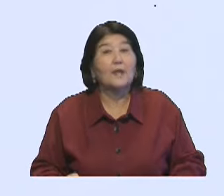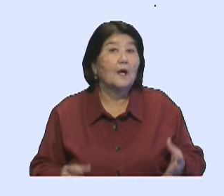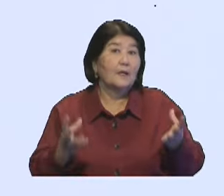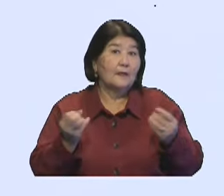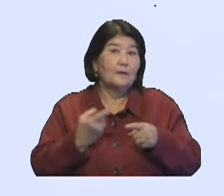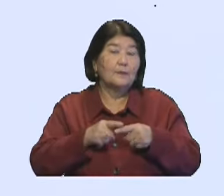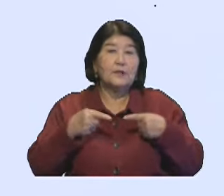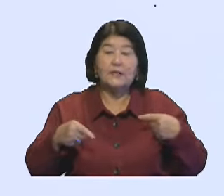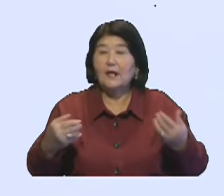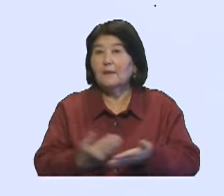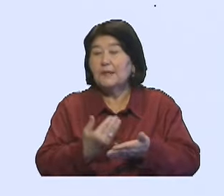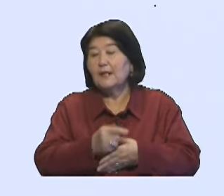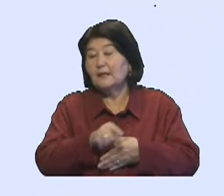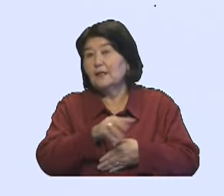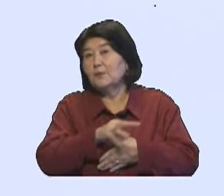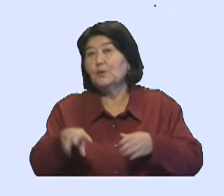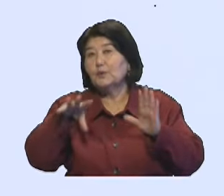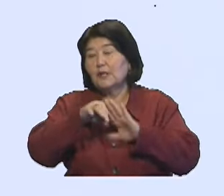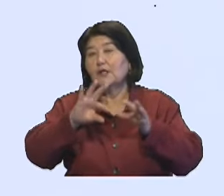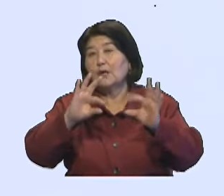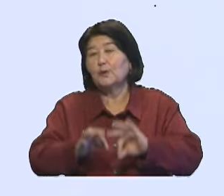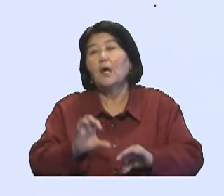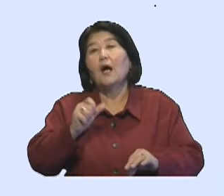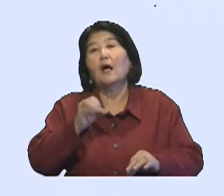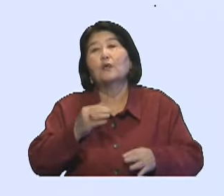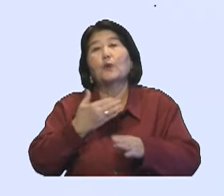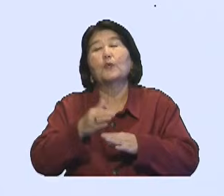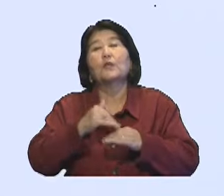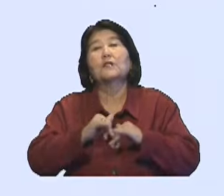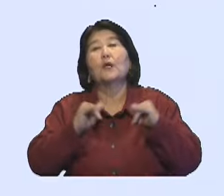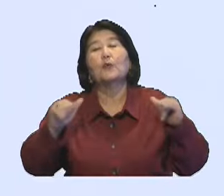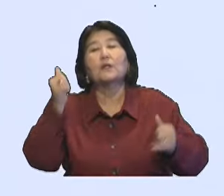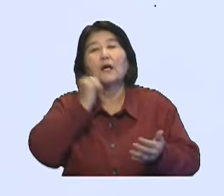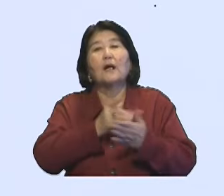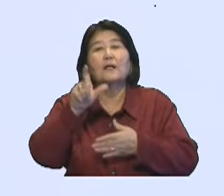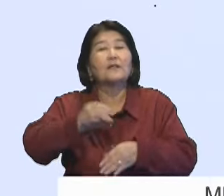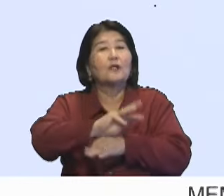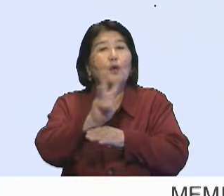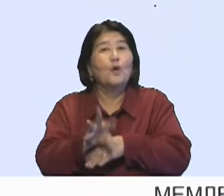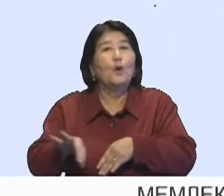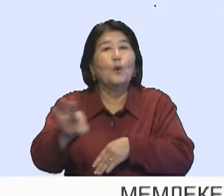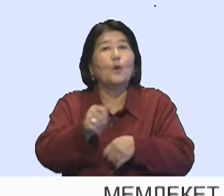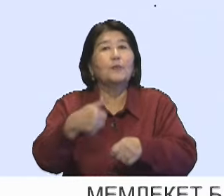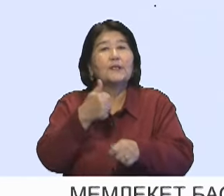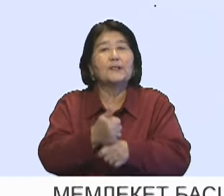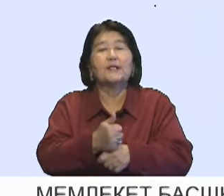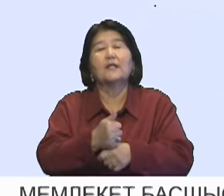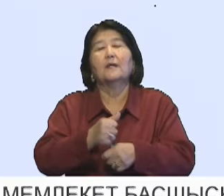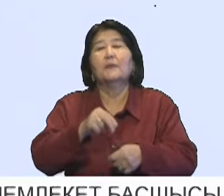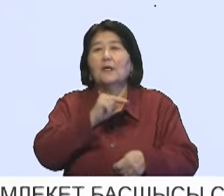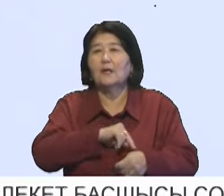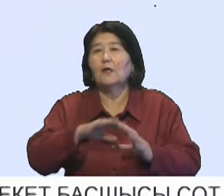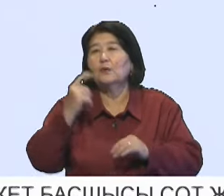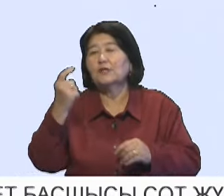Енді осы және өзге де ақпараттар алдағы минутта толығырақ. Агро саланы түлеткен ардагерлерге құрмет. Облыс әкімі Нұрлыбек Нәлібаев ауыл